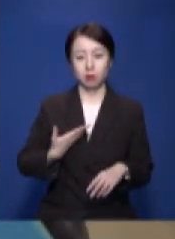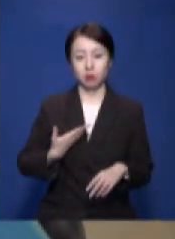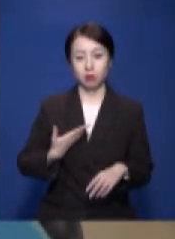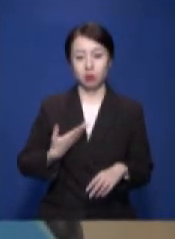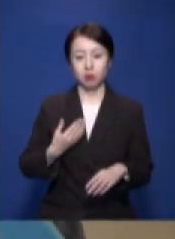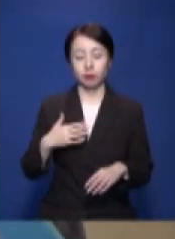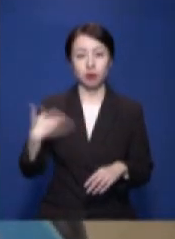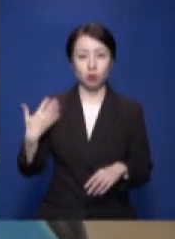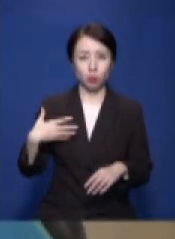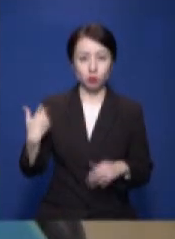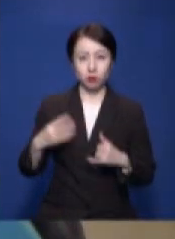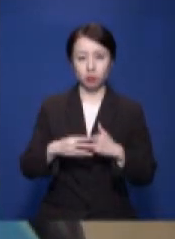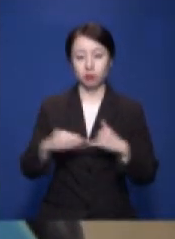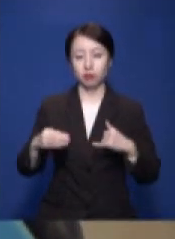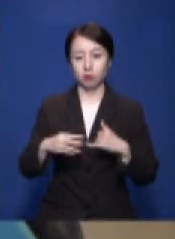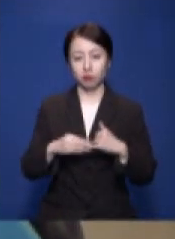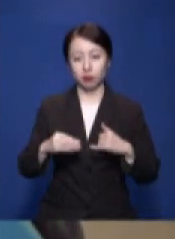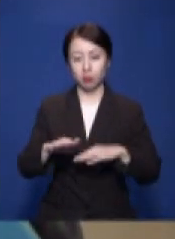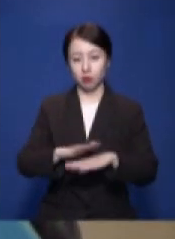удобрение жағын,